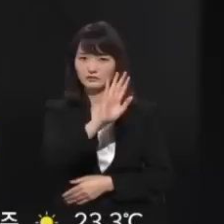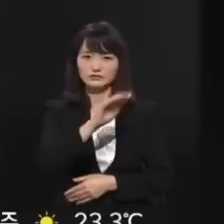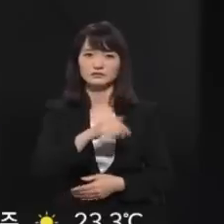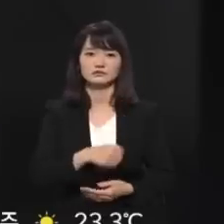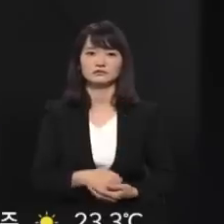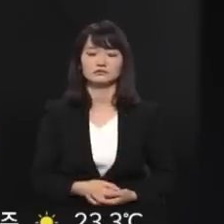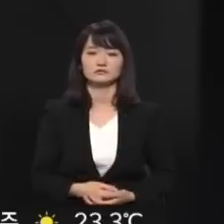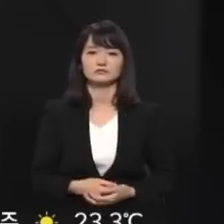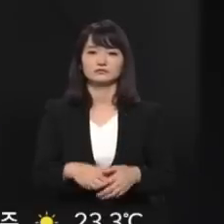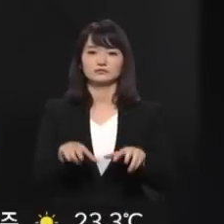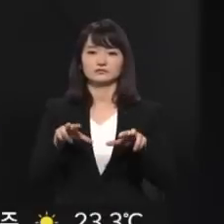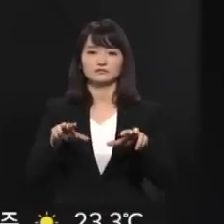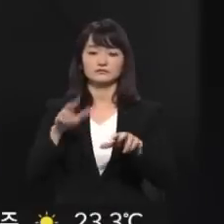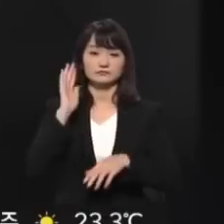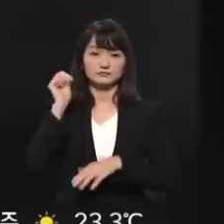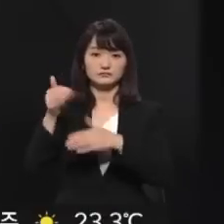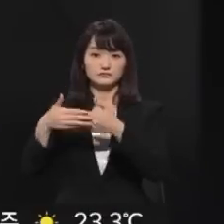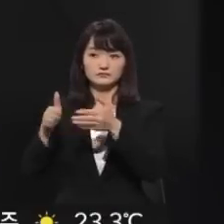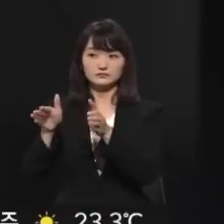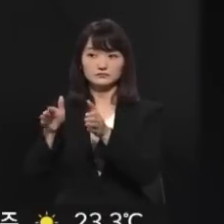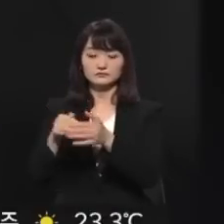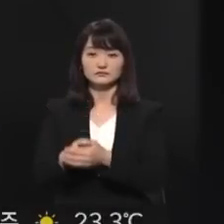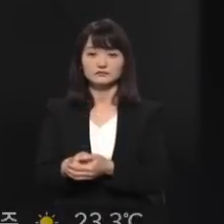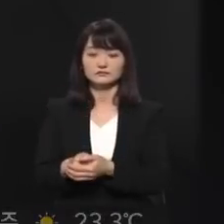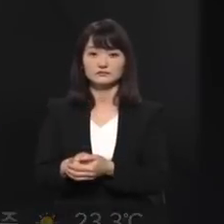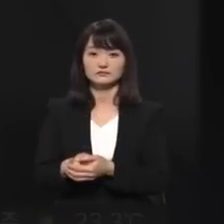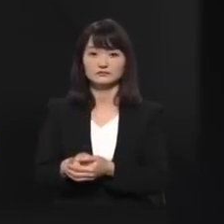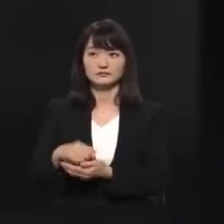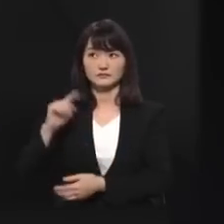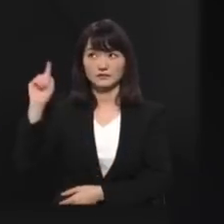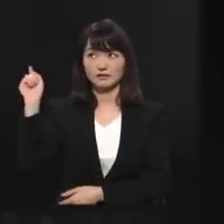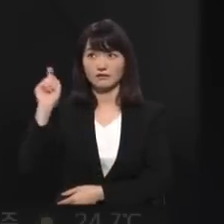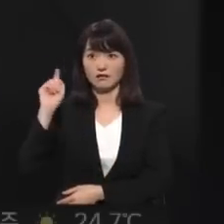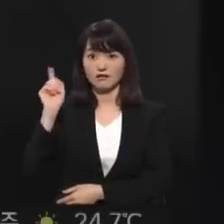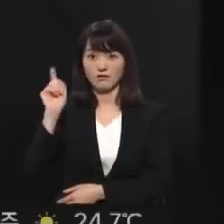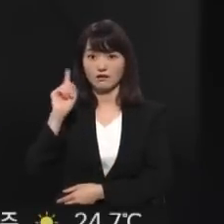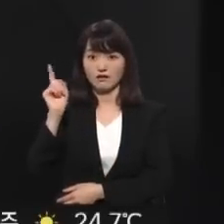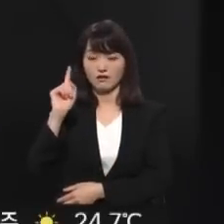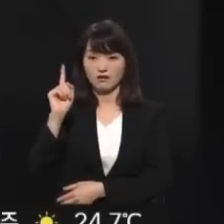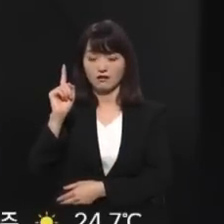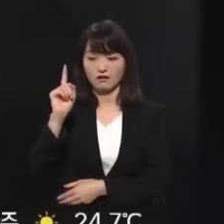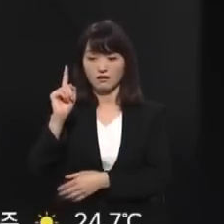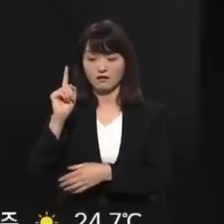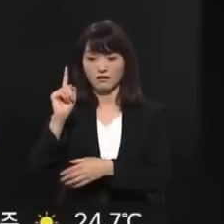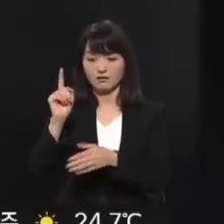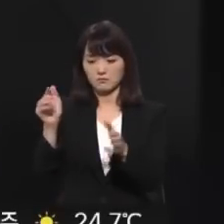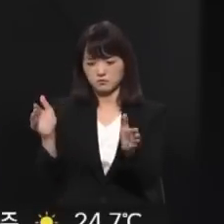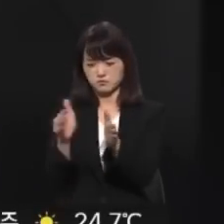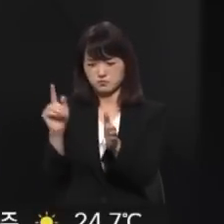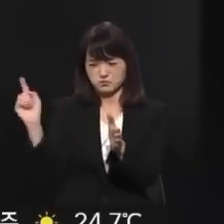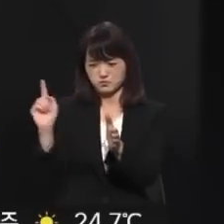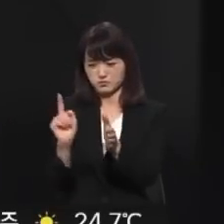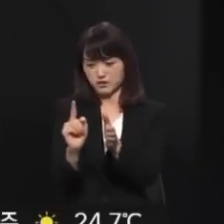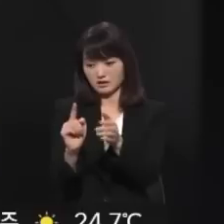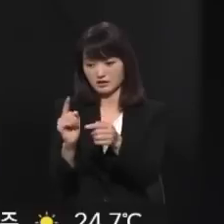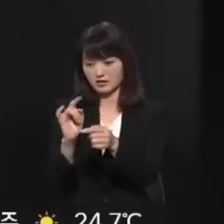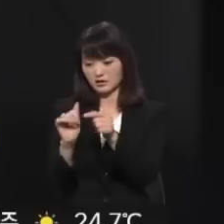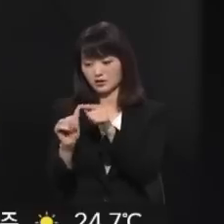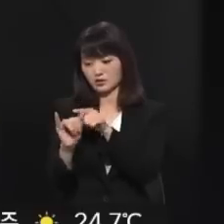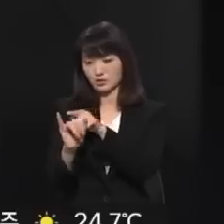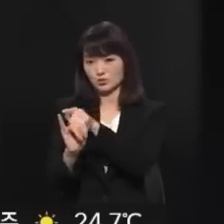그리고 지금 대통령 실에서 벌어진 또 헬기 그 사고 잖아요 근데 그것도 포근한 하는 거죠 그러니까 이게